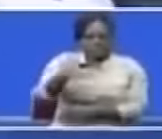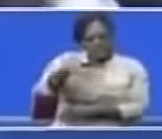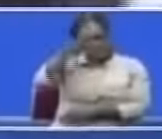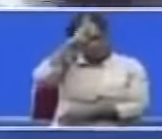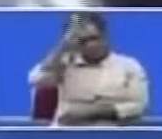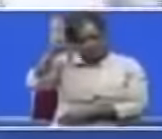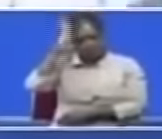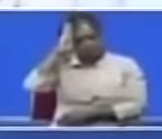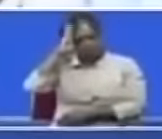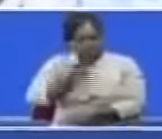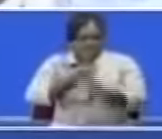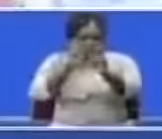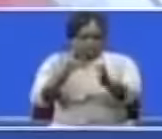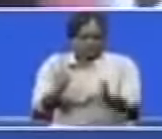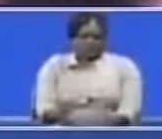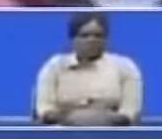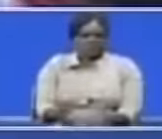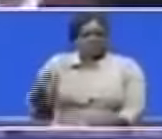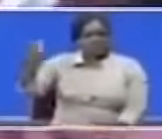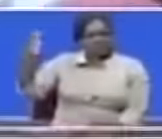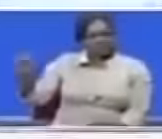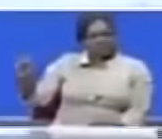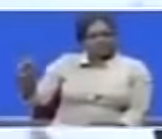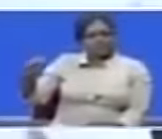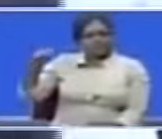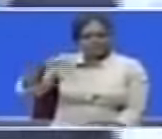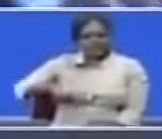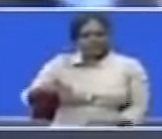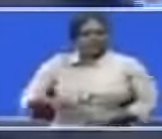hili. Robert Wanyonyi, KTN leo.